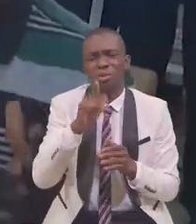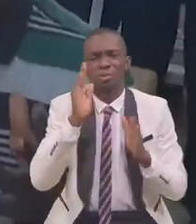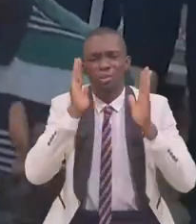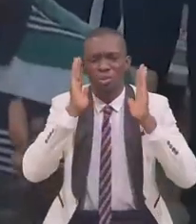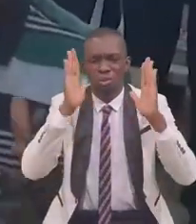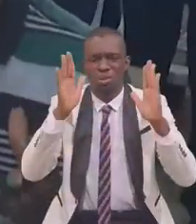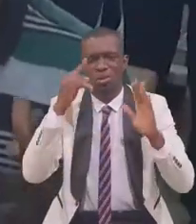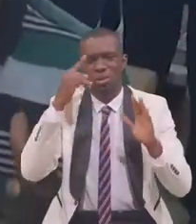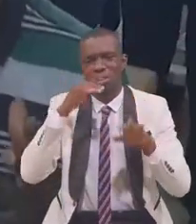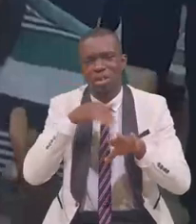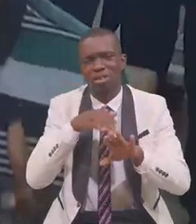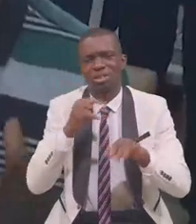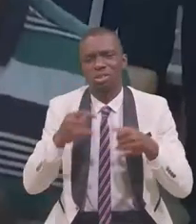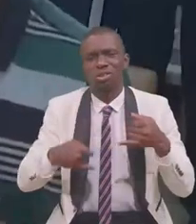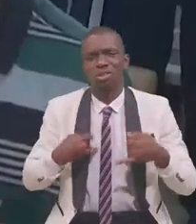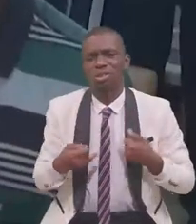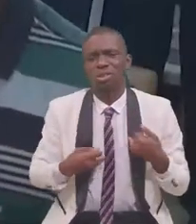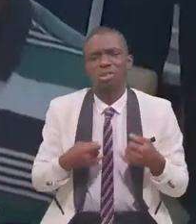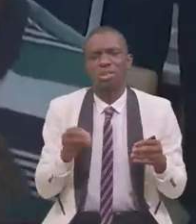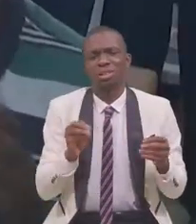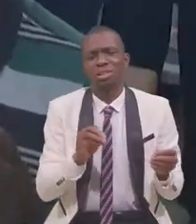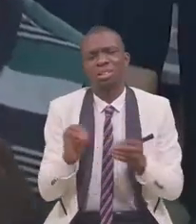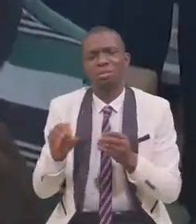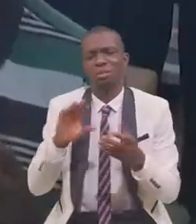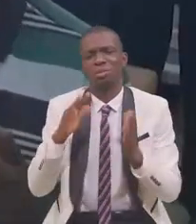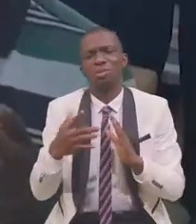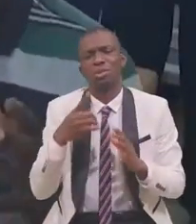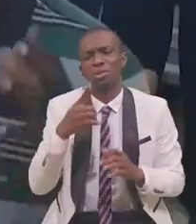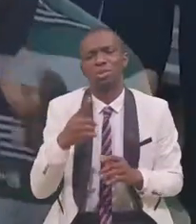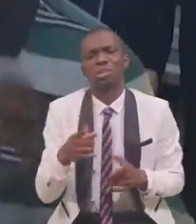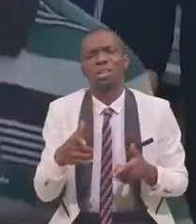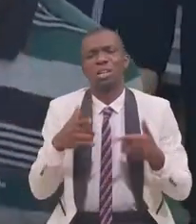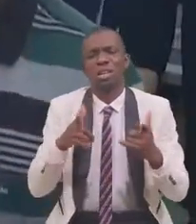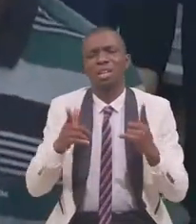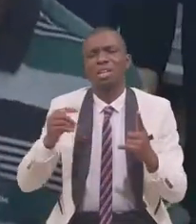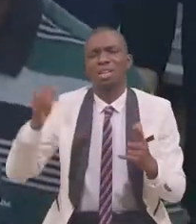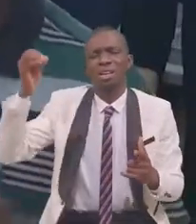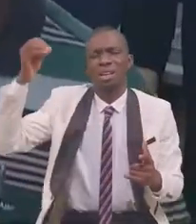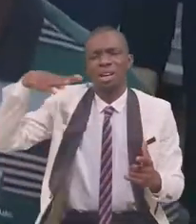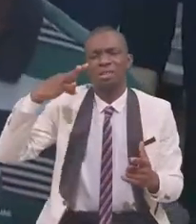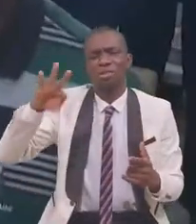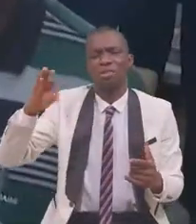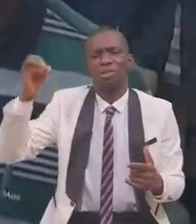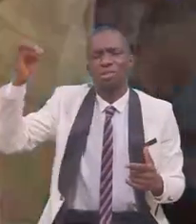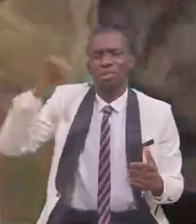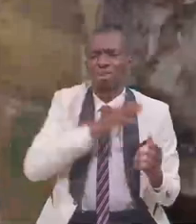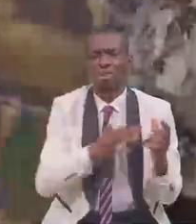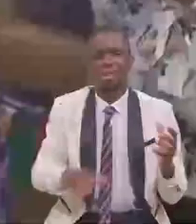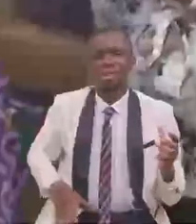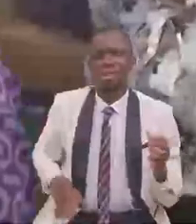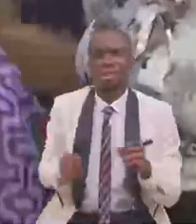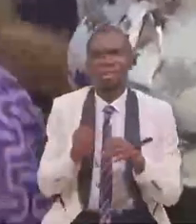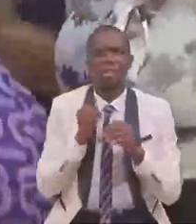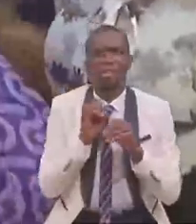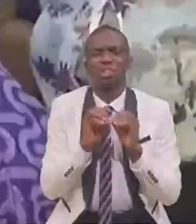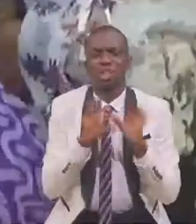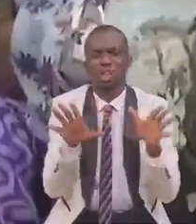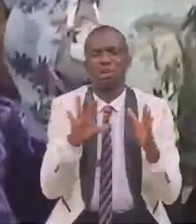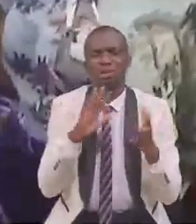vous. C'est comme le Seigneur Jésus-Christ, que la lumière de Christ brille au travers de vous, que la parole de Dieu sorte par